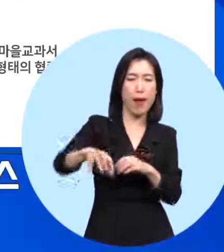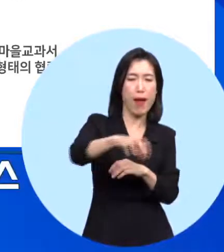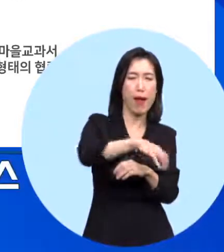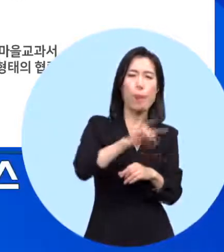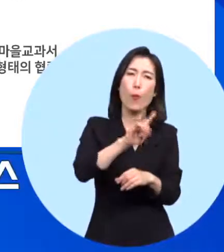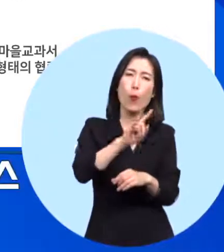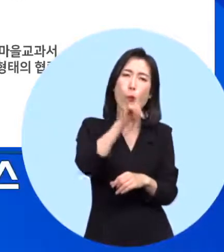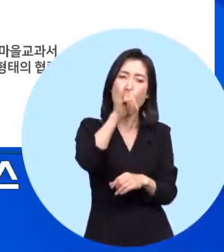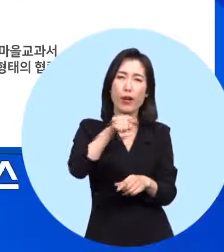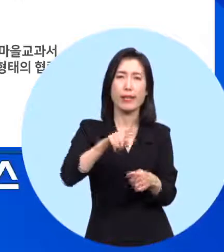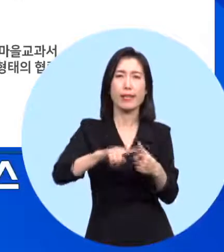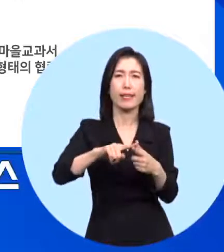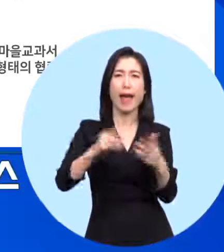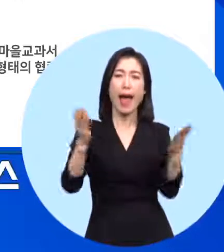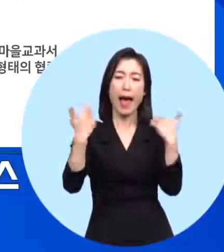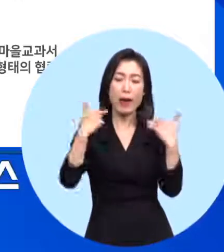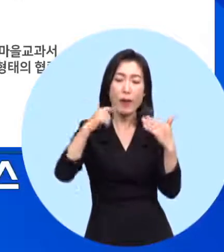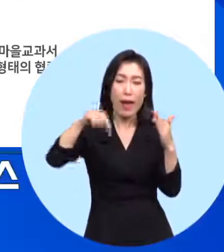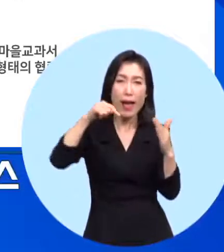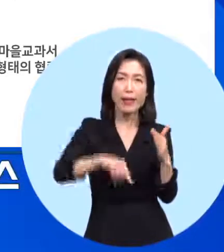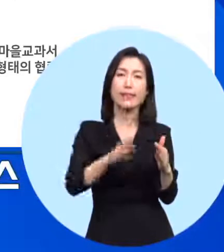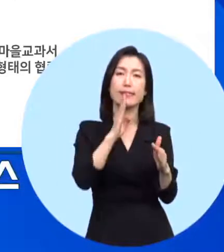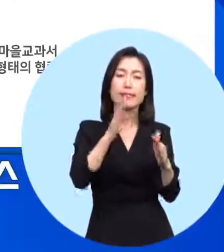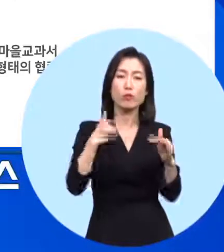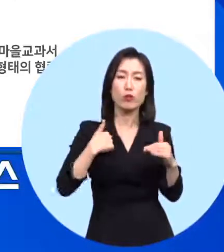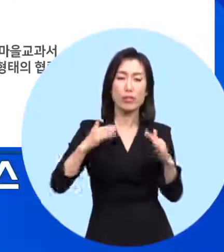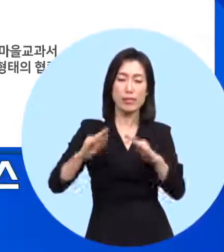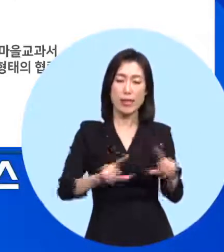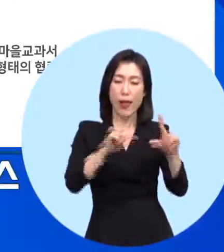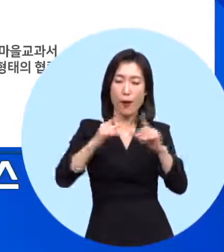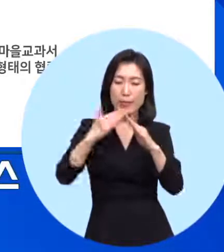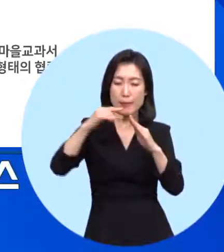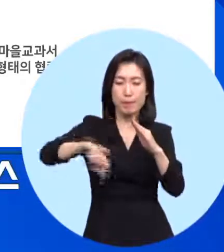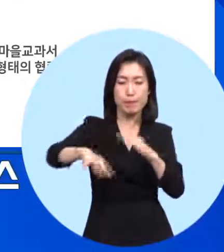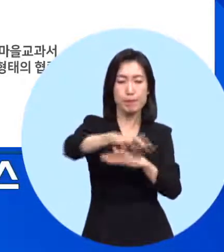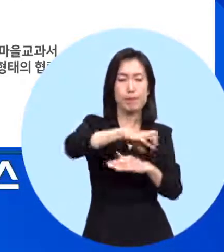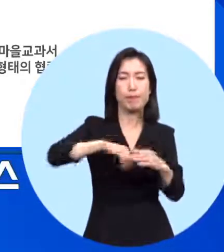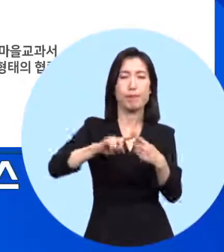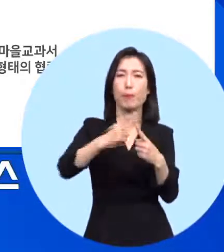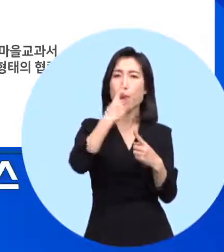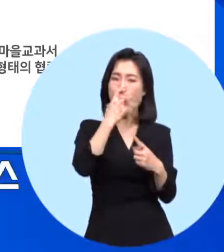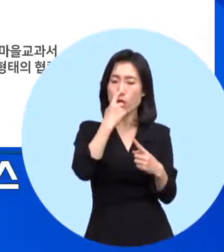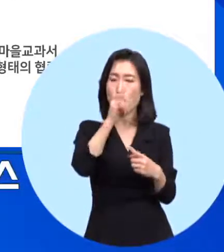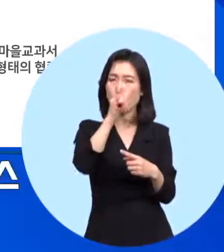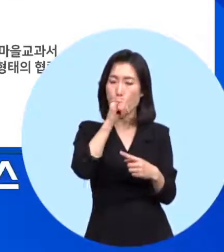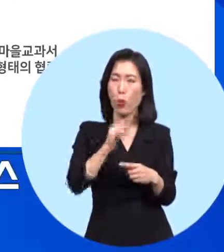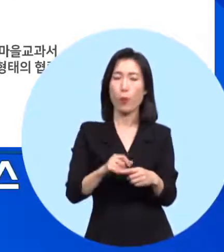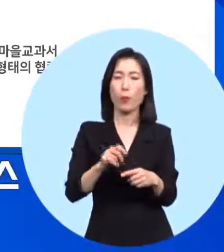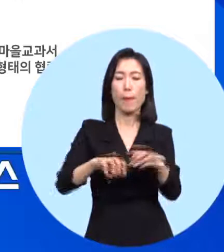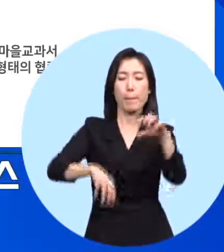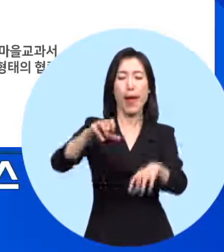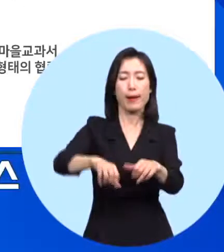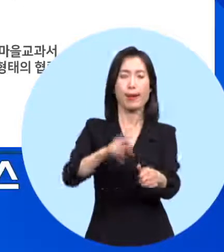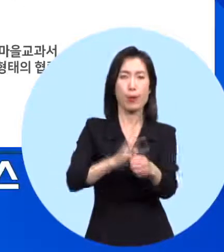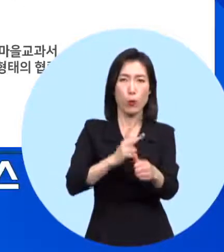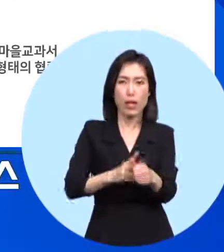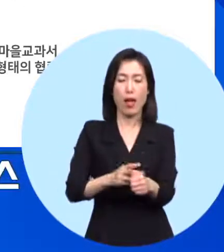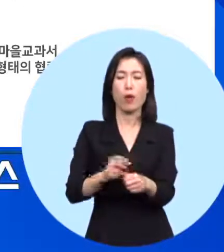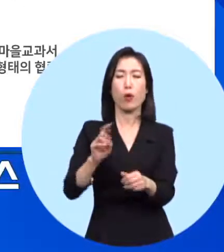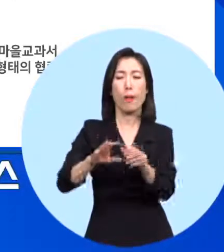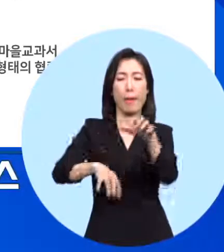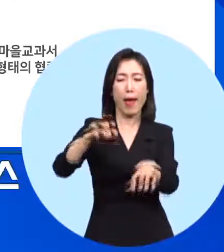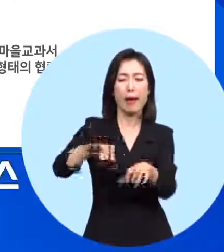그 교과 시간에 수업할 수 있도록 한다든가 내지는 마을 교사, 마을